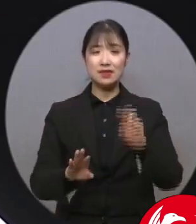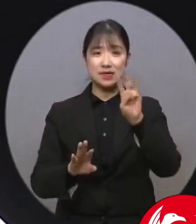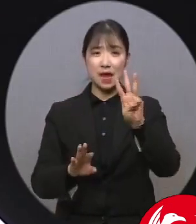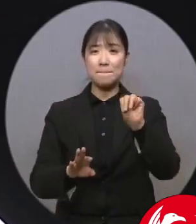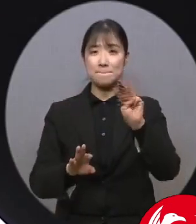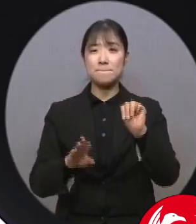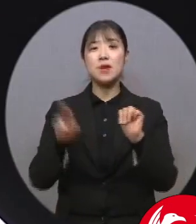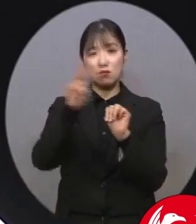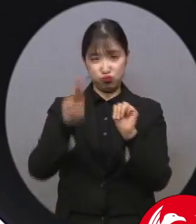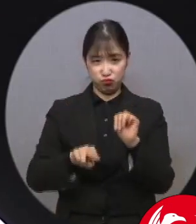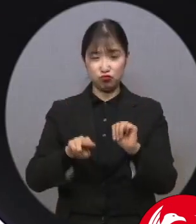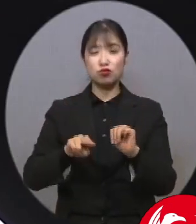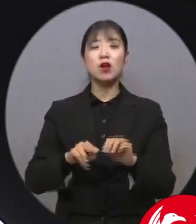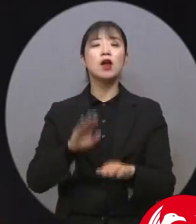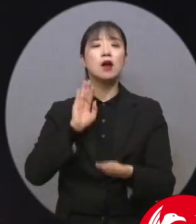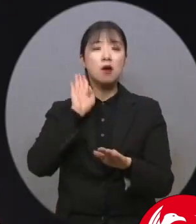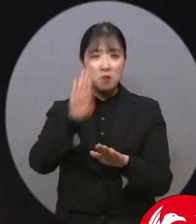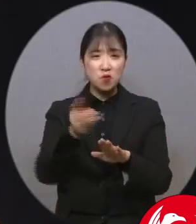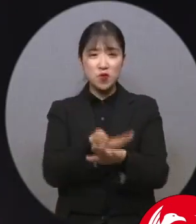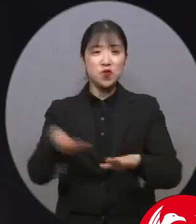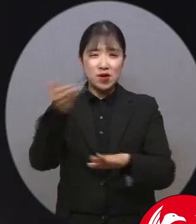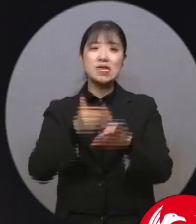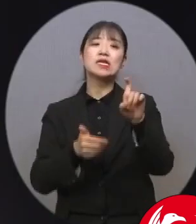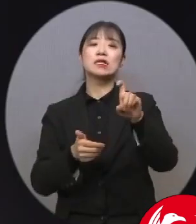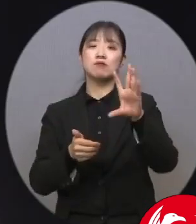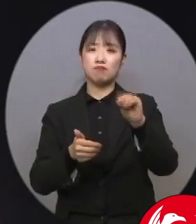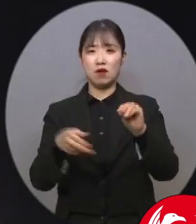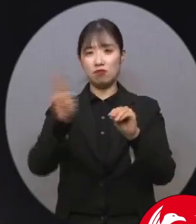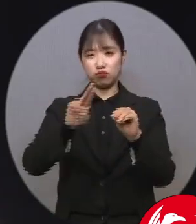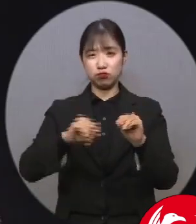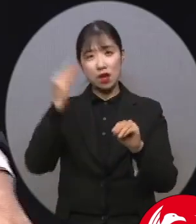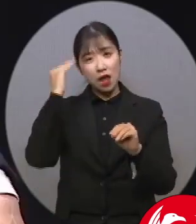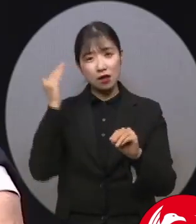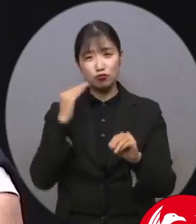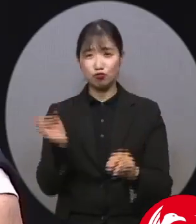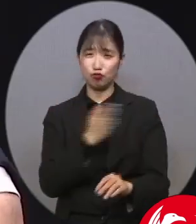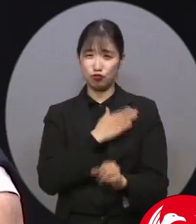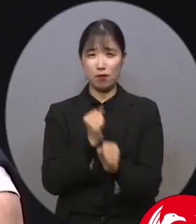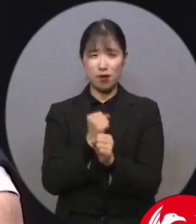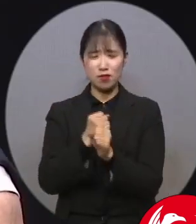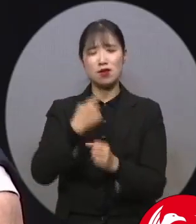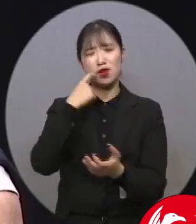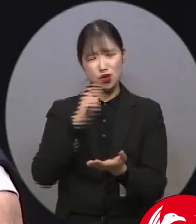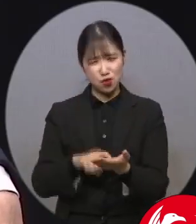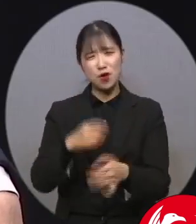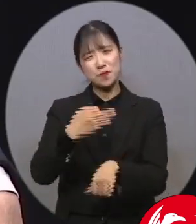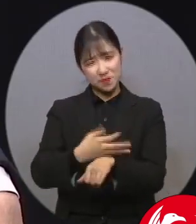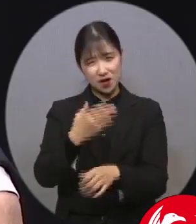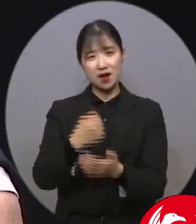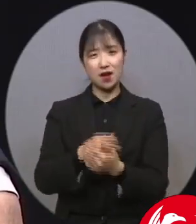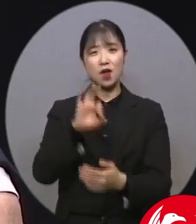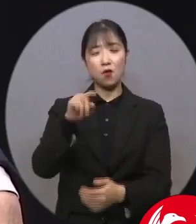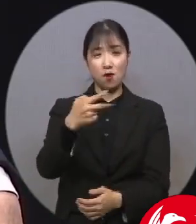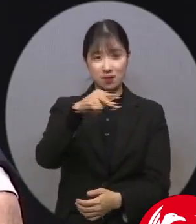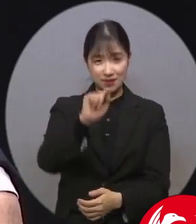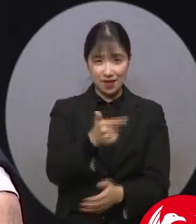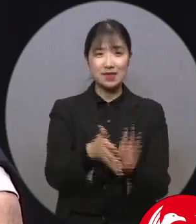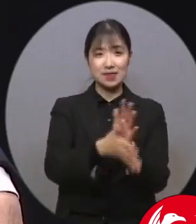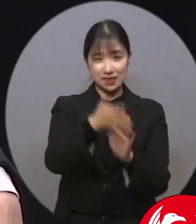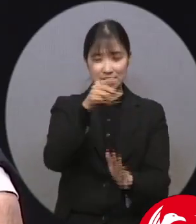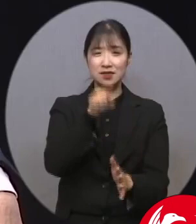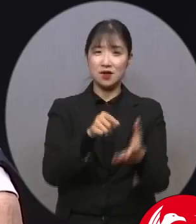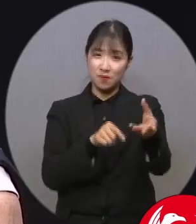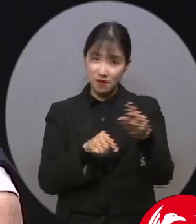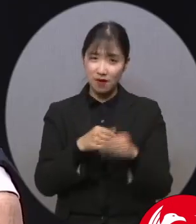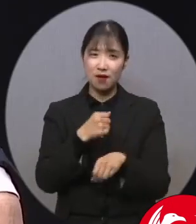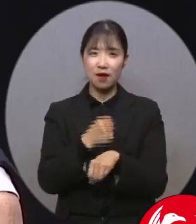불로 올려 세울 수 있는 기술이 있습니다. 대한민국 부자 만드는 거 간단합니다. 아까 원산 씨 이야기했죠. 예. 원산